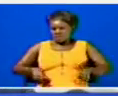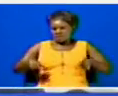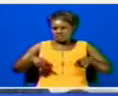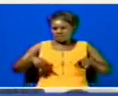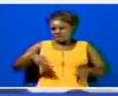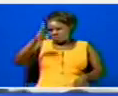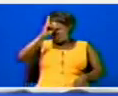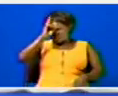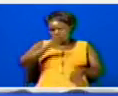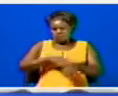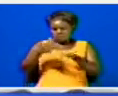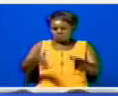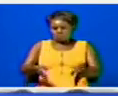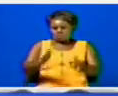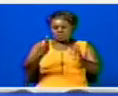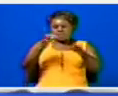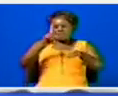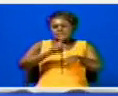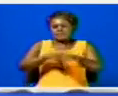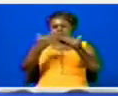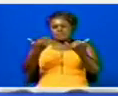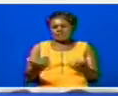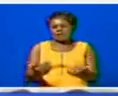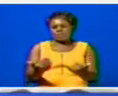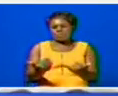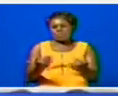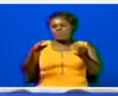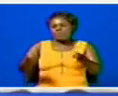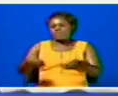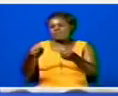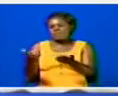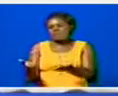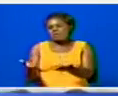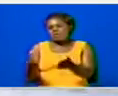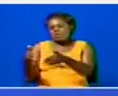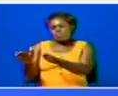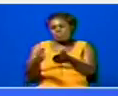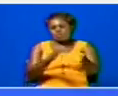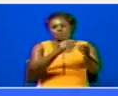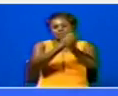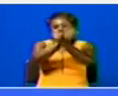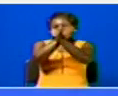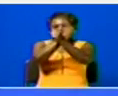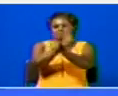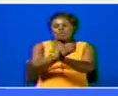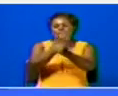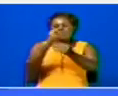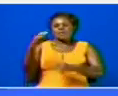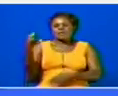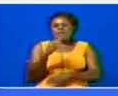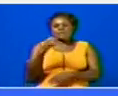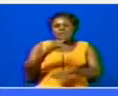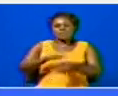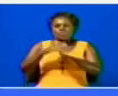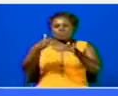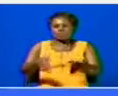police, muda na nafasi mumepewa sasa, mchunge maabiria kwa